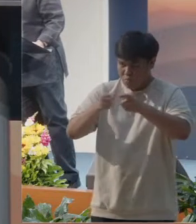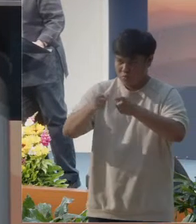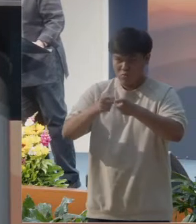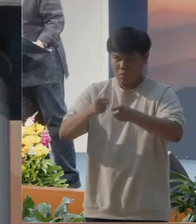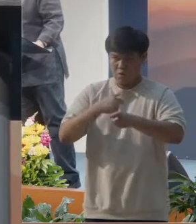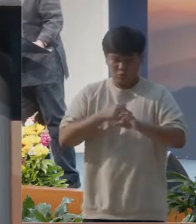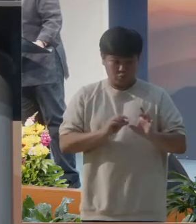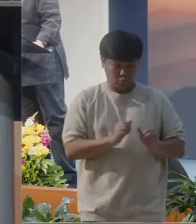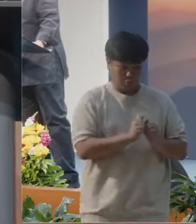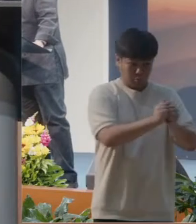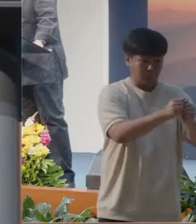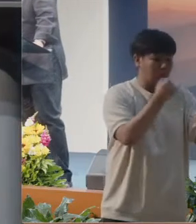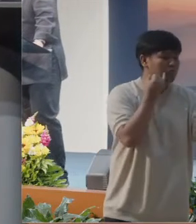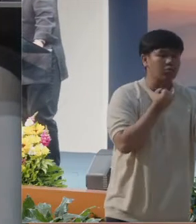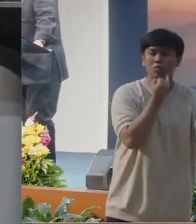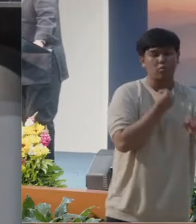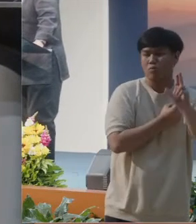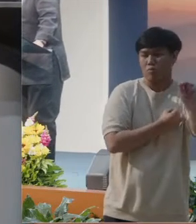taking over.